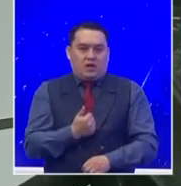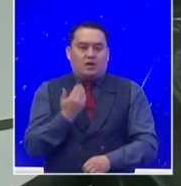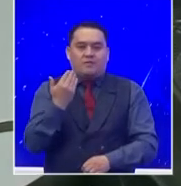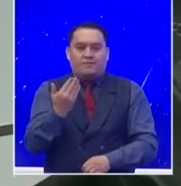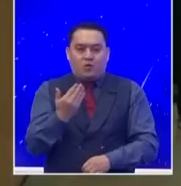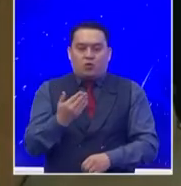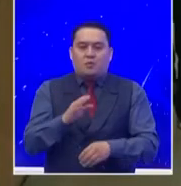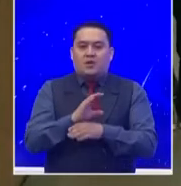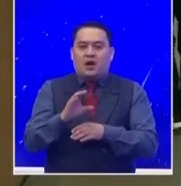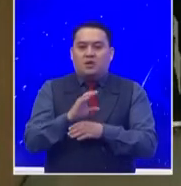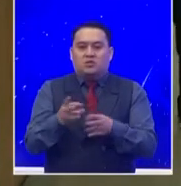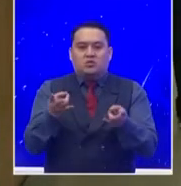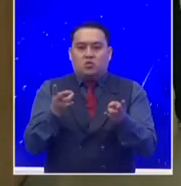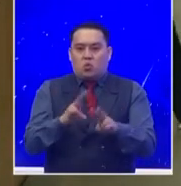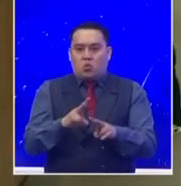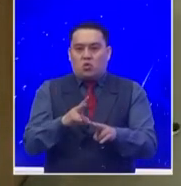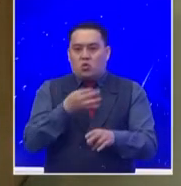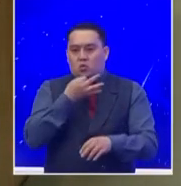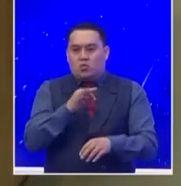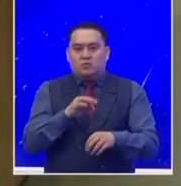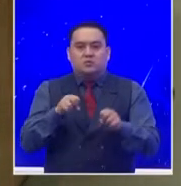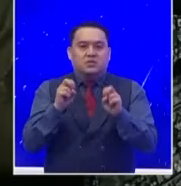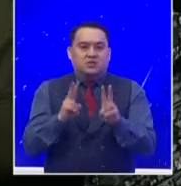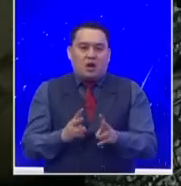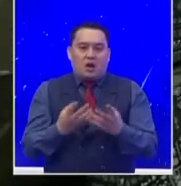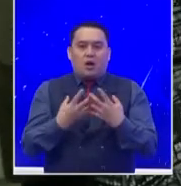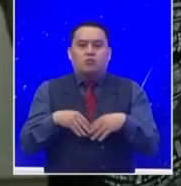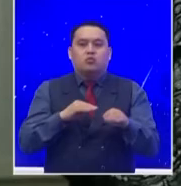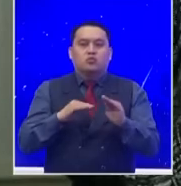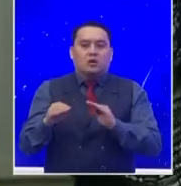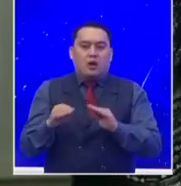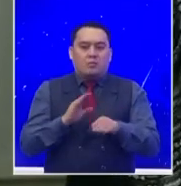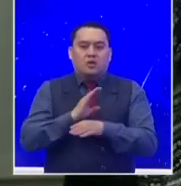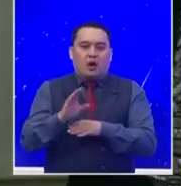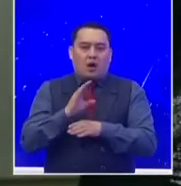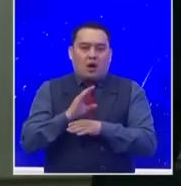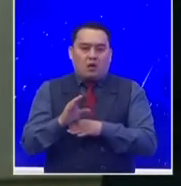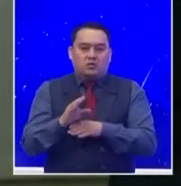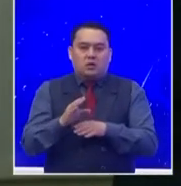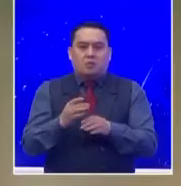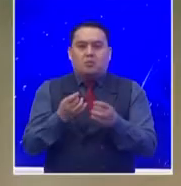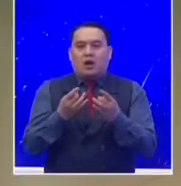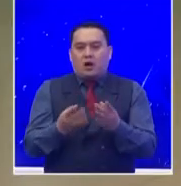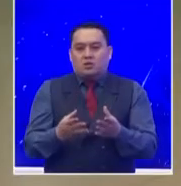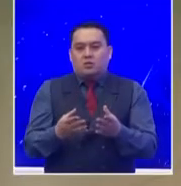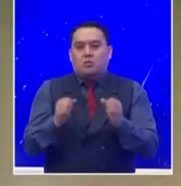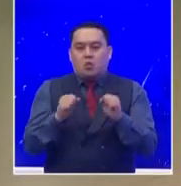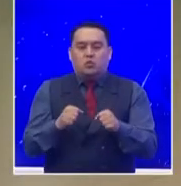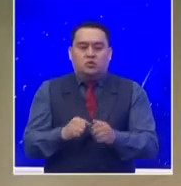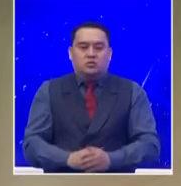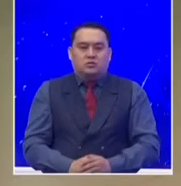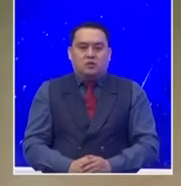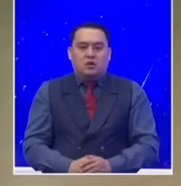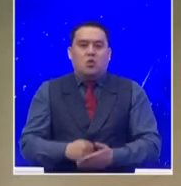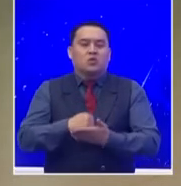Даны, его производство не нуждается в каком-либо специализированном оборудовании и может производиться с помощью самых простых и доступных средств. Как